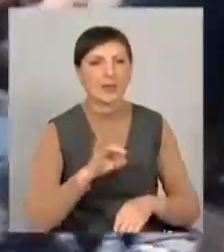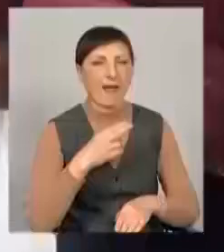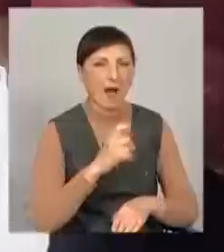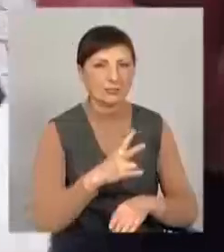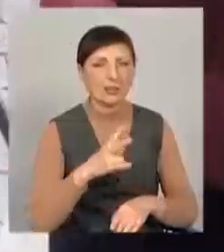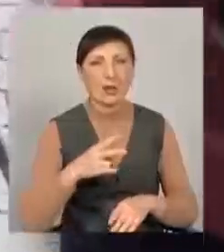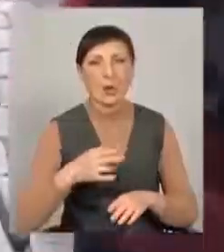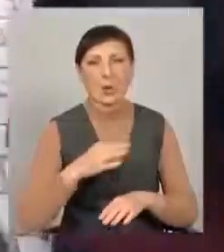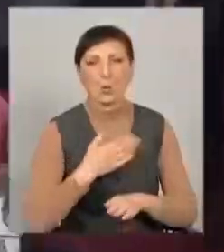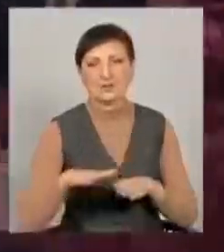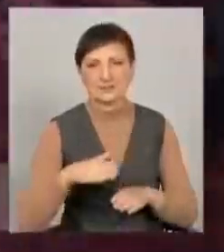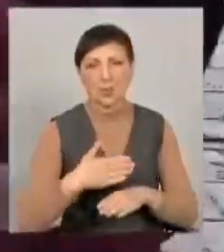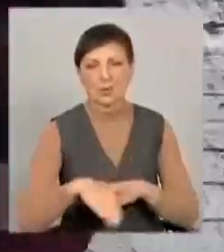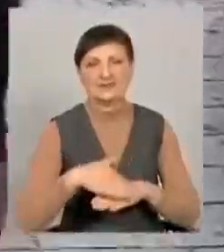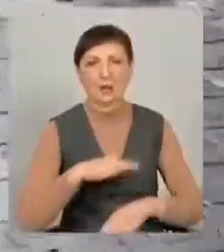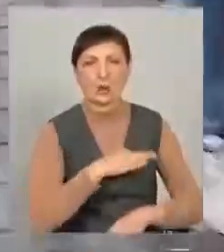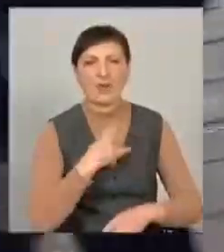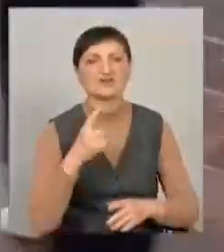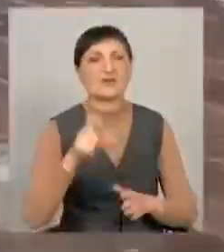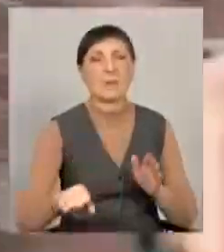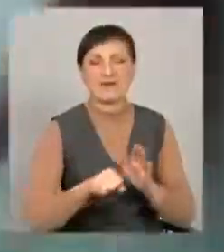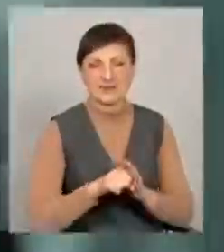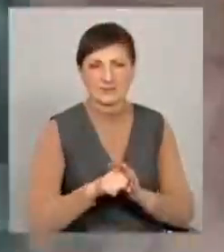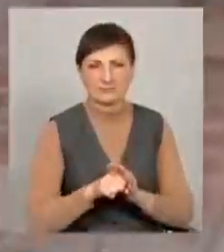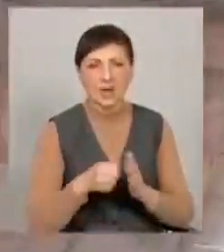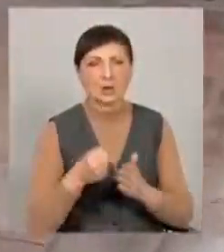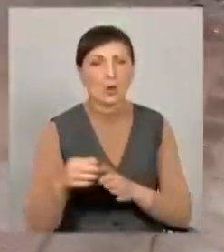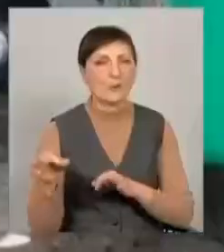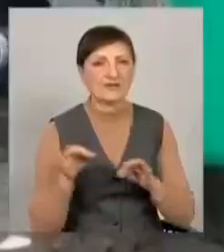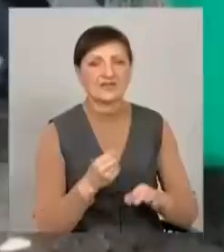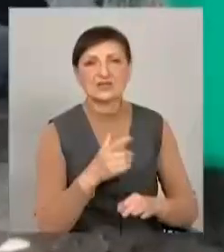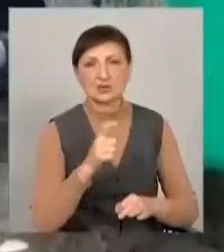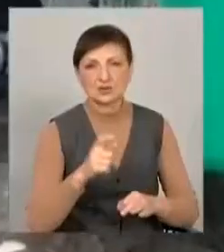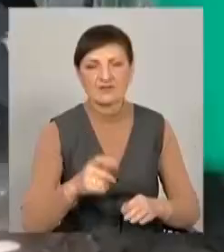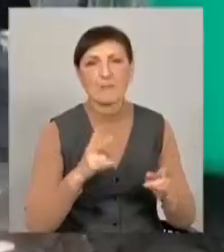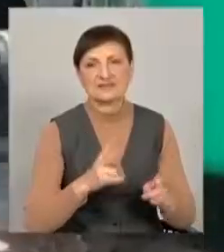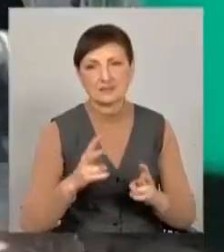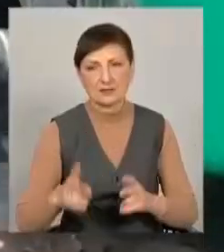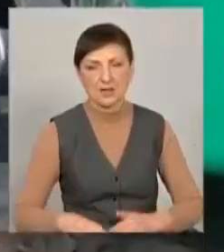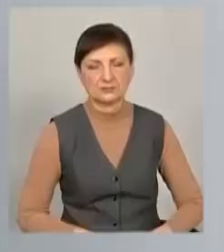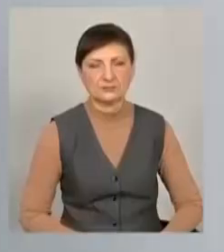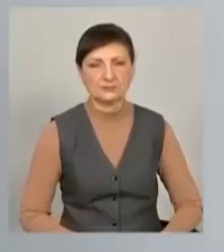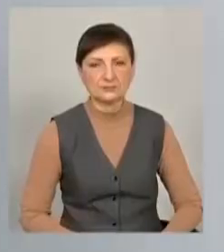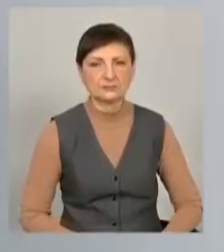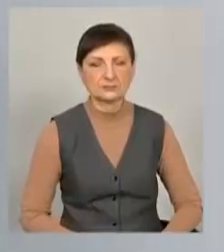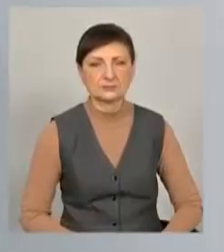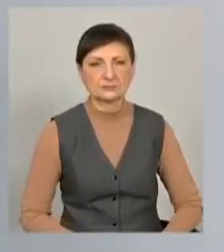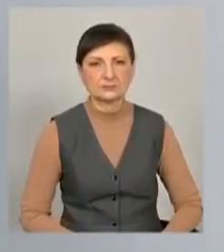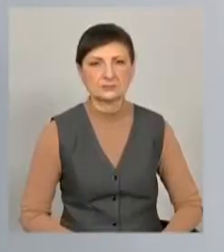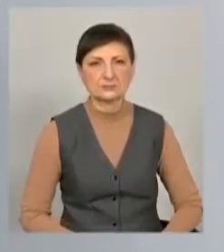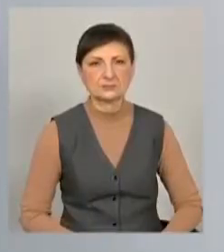и улицы Толиби. Один человек погиб, до приезда скорой помощи несколько человек пострадали.